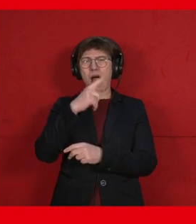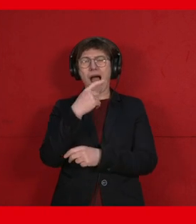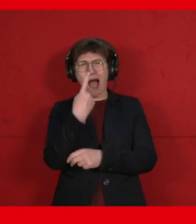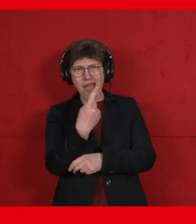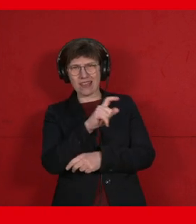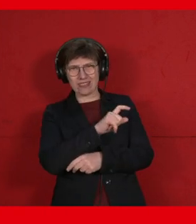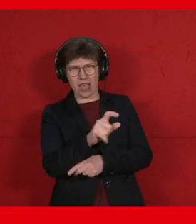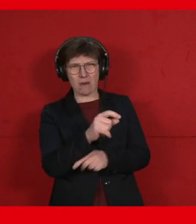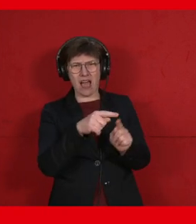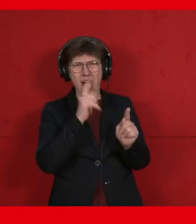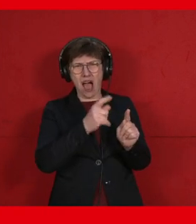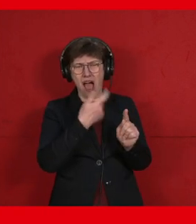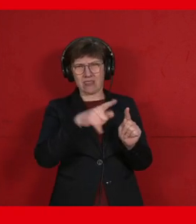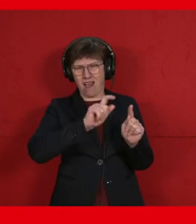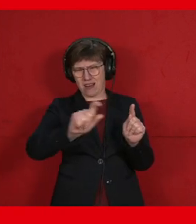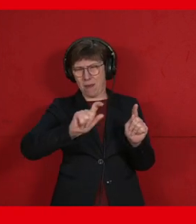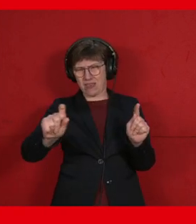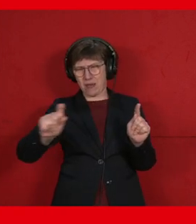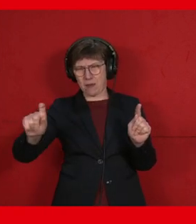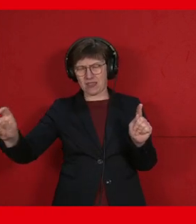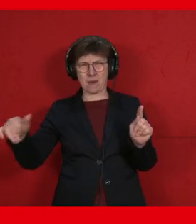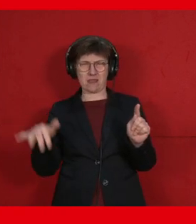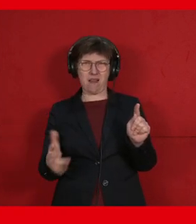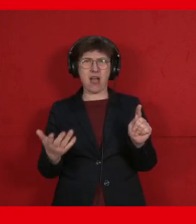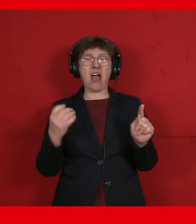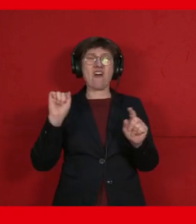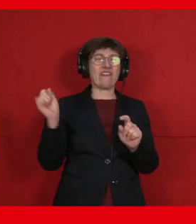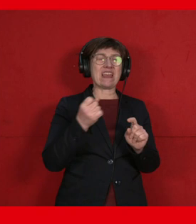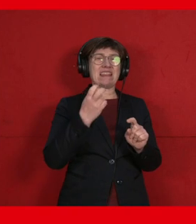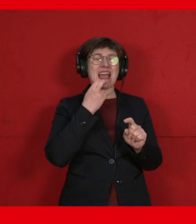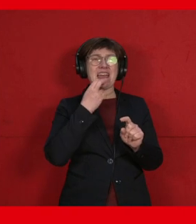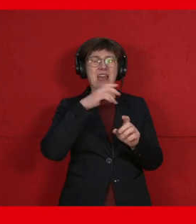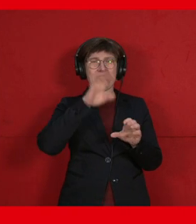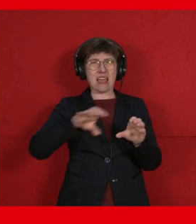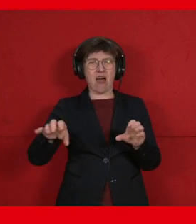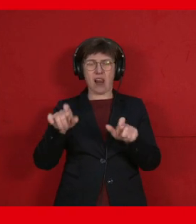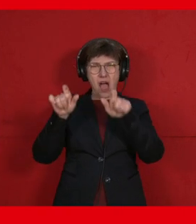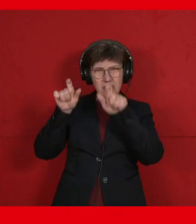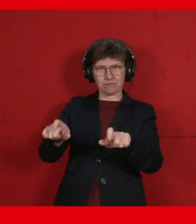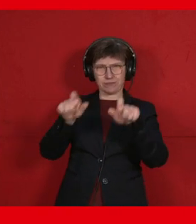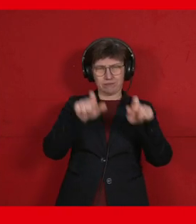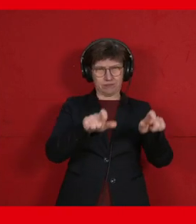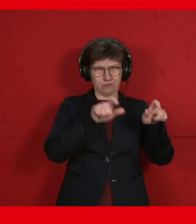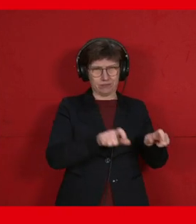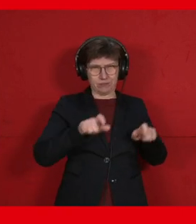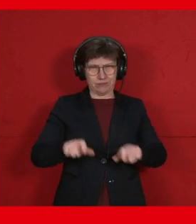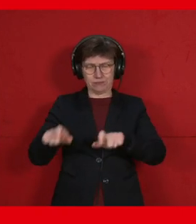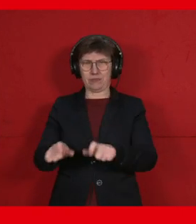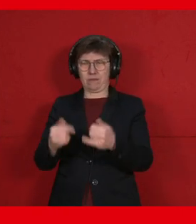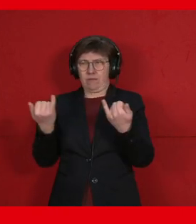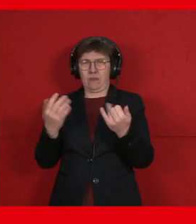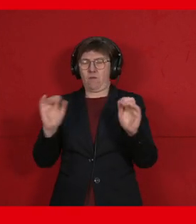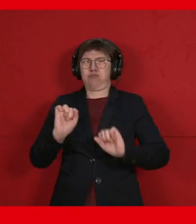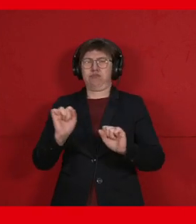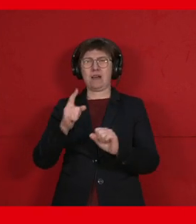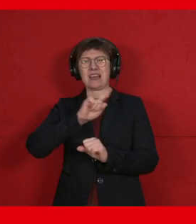vielen Fragen. Denn wenn ich mir anschaue, wo werden im Moment Windenergieanlagen verhindert, dann sind